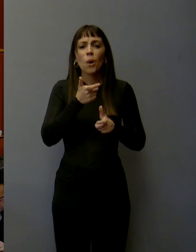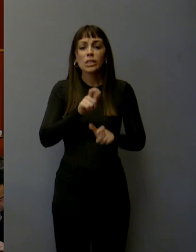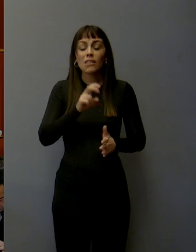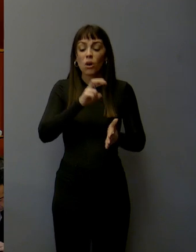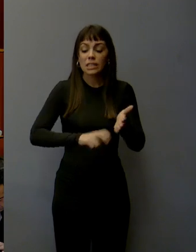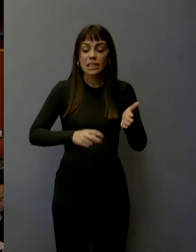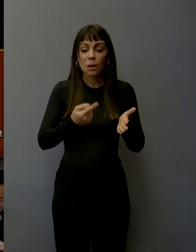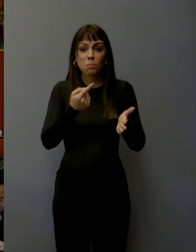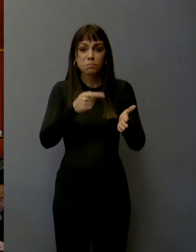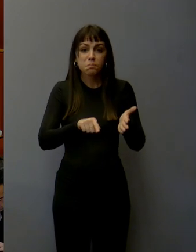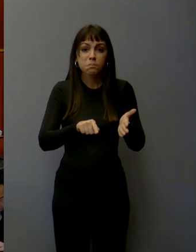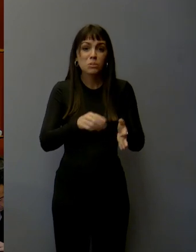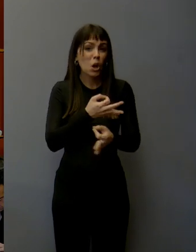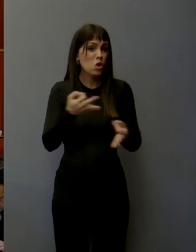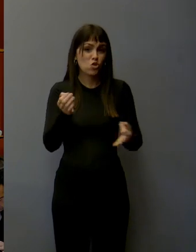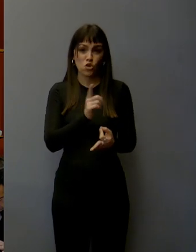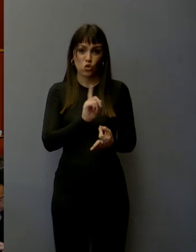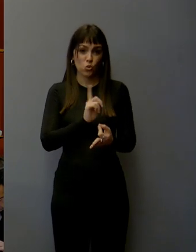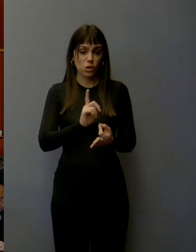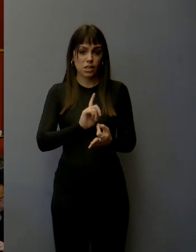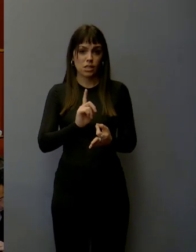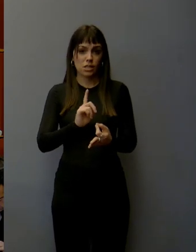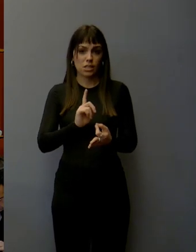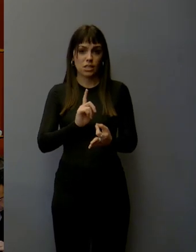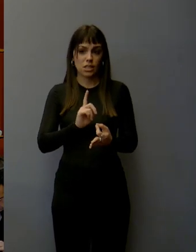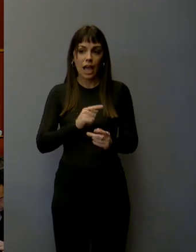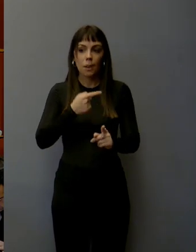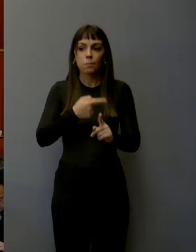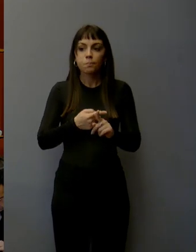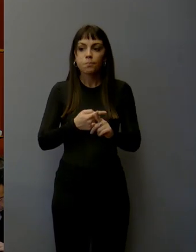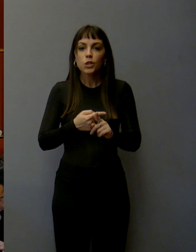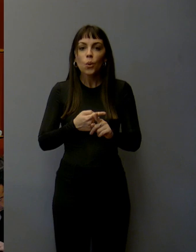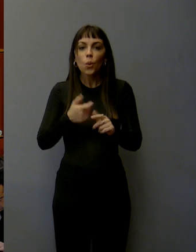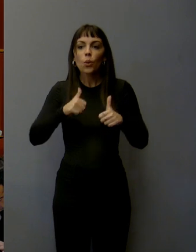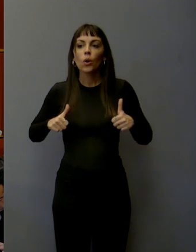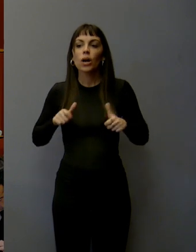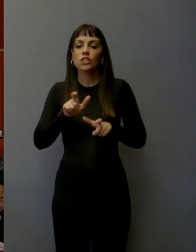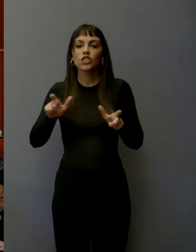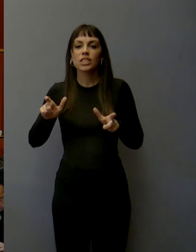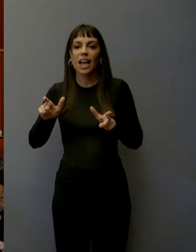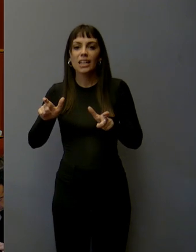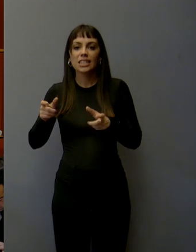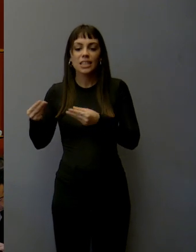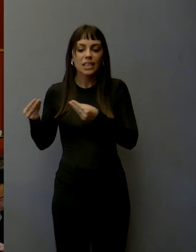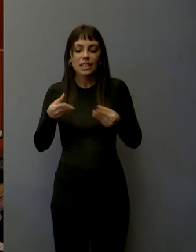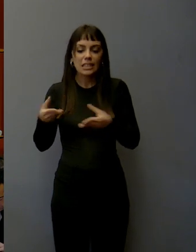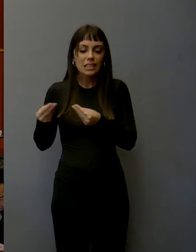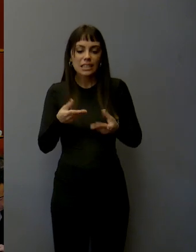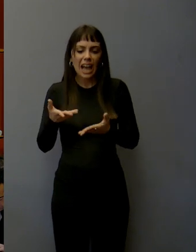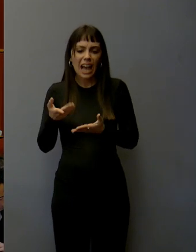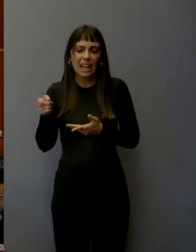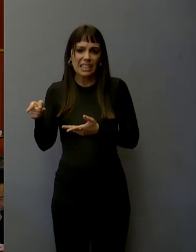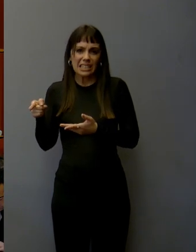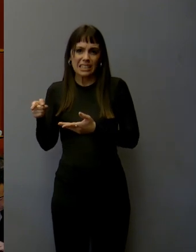fortemente ingiusta ma è anche una tassazione difficilmente sostenibile tanti di noi consiglieri comunali di maggioranza di minoranza